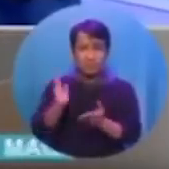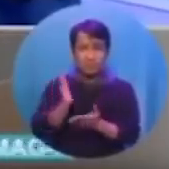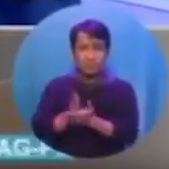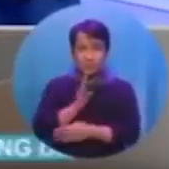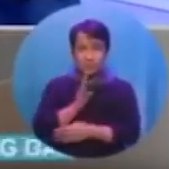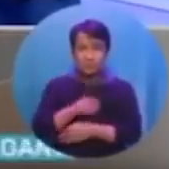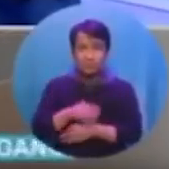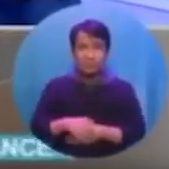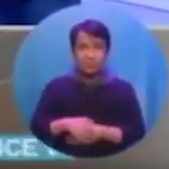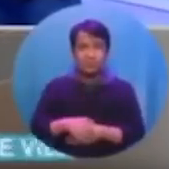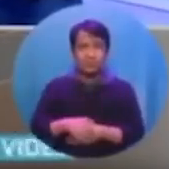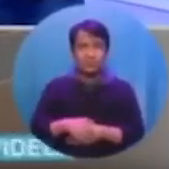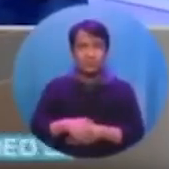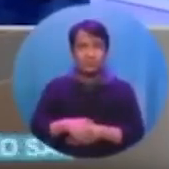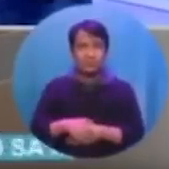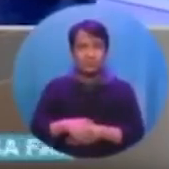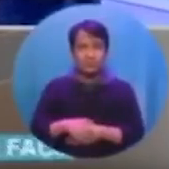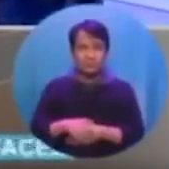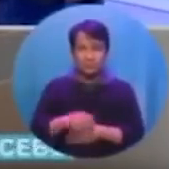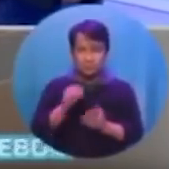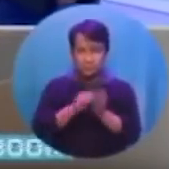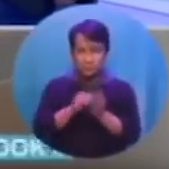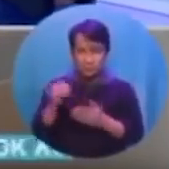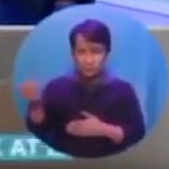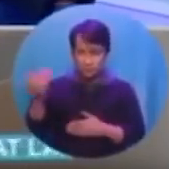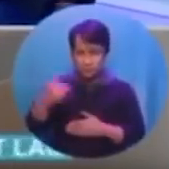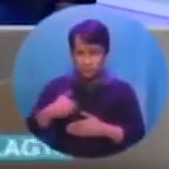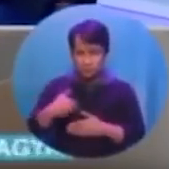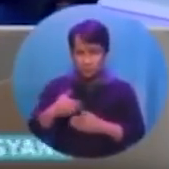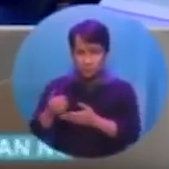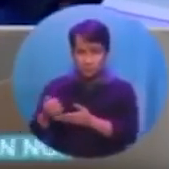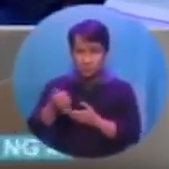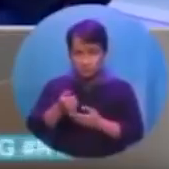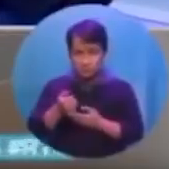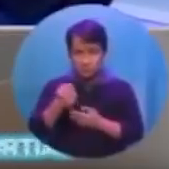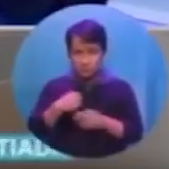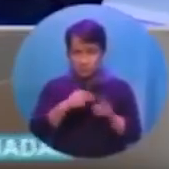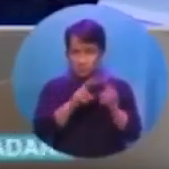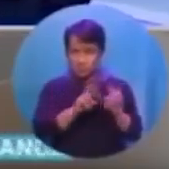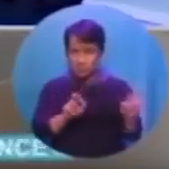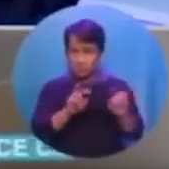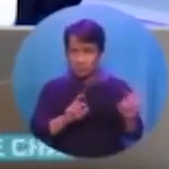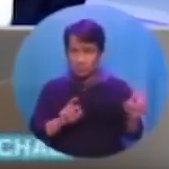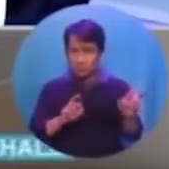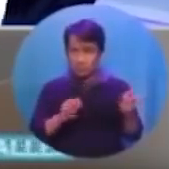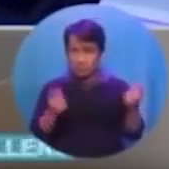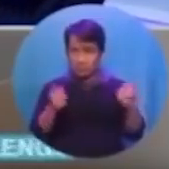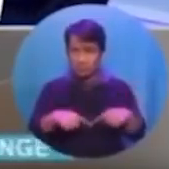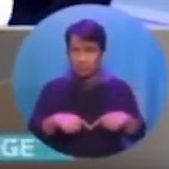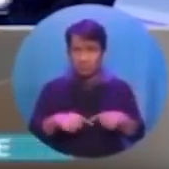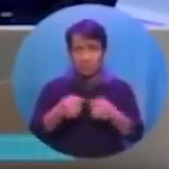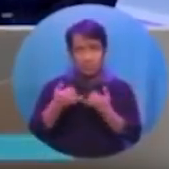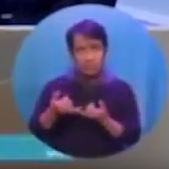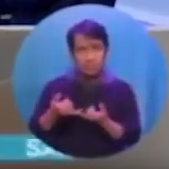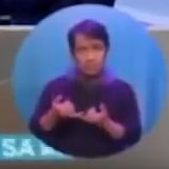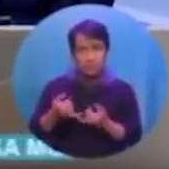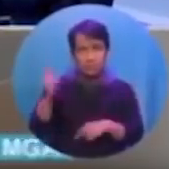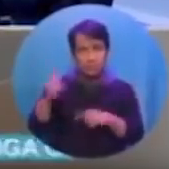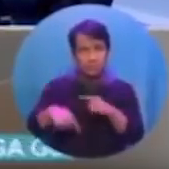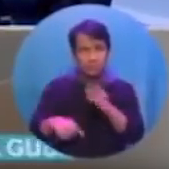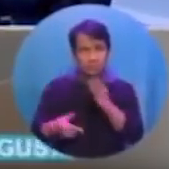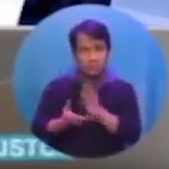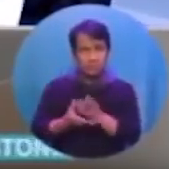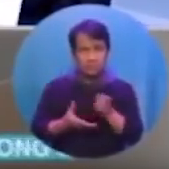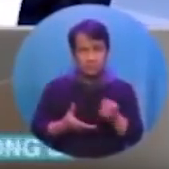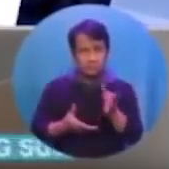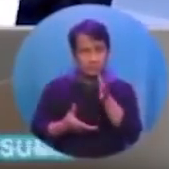na magsalita. Okay, but take note, si nanay po ang lumapit sa amin, nagpapatulong para imbestigahan po itong pangyari. Pero now, we cannot stop